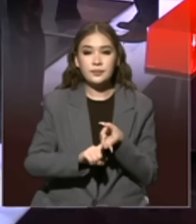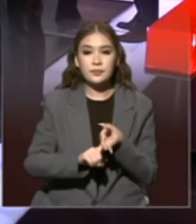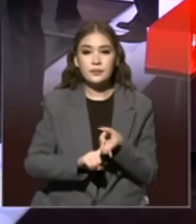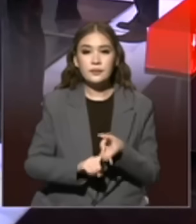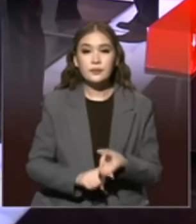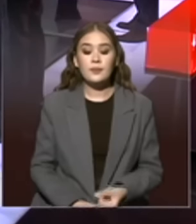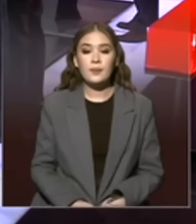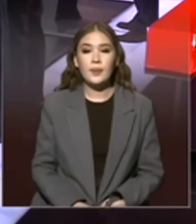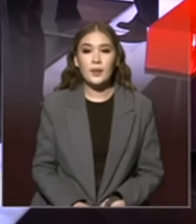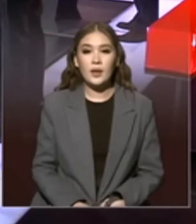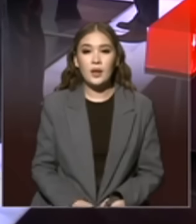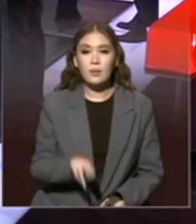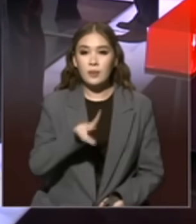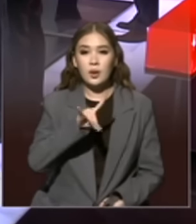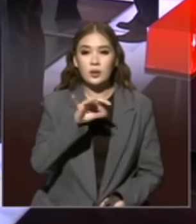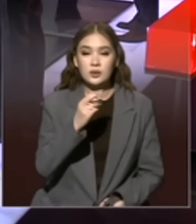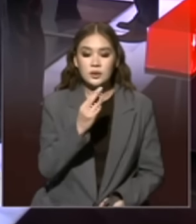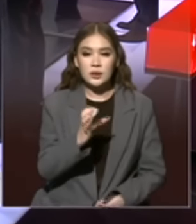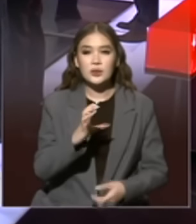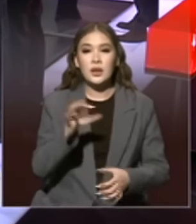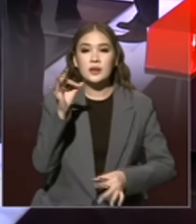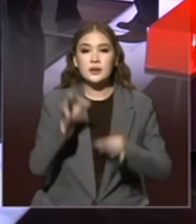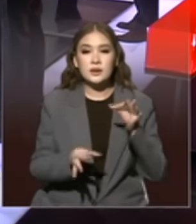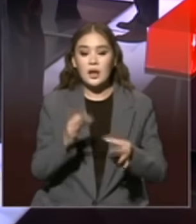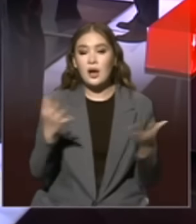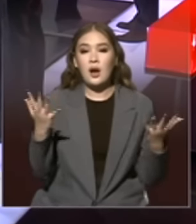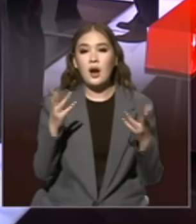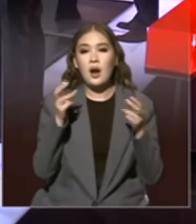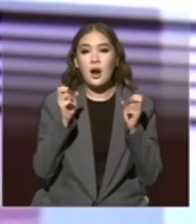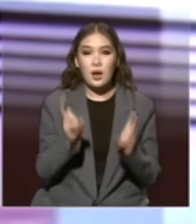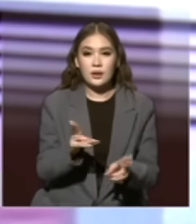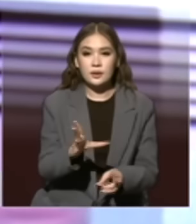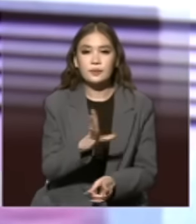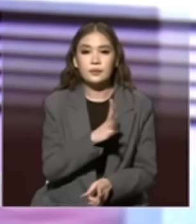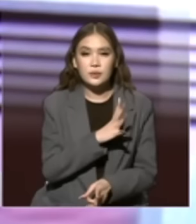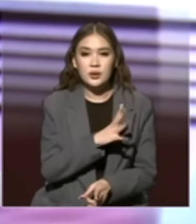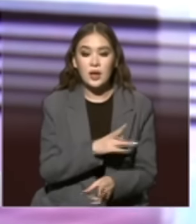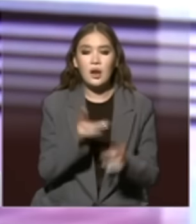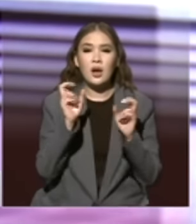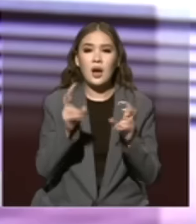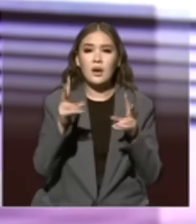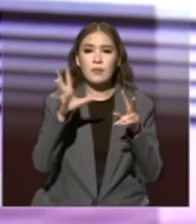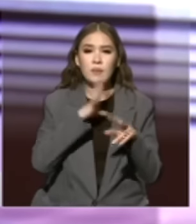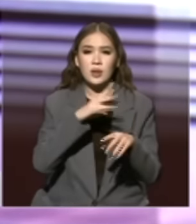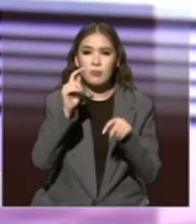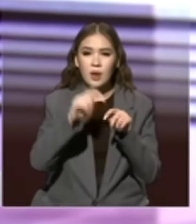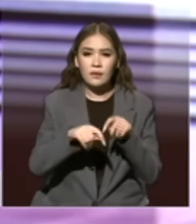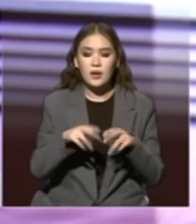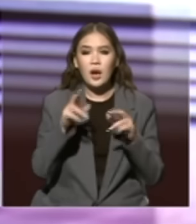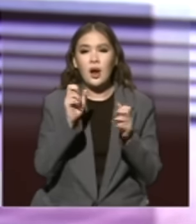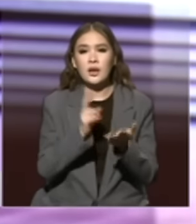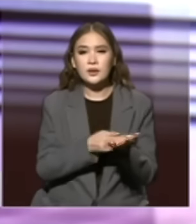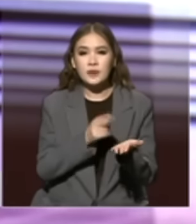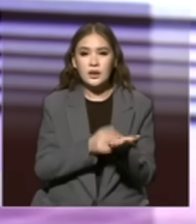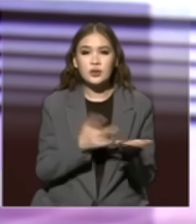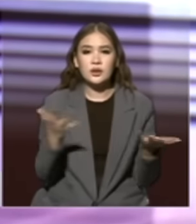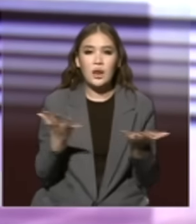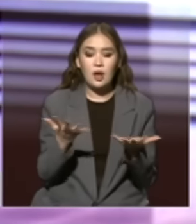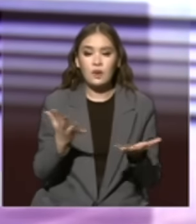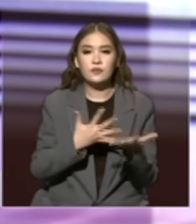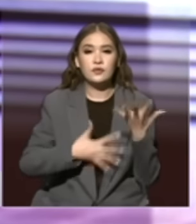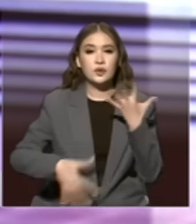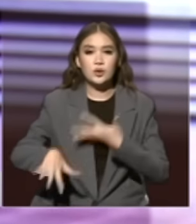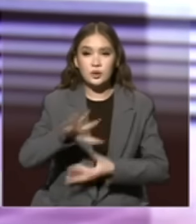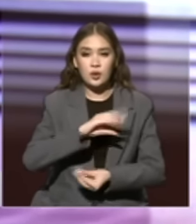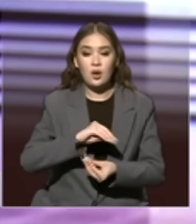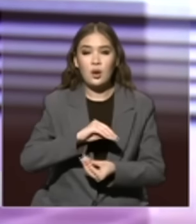мынау жаңағы процесс сот мәжілісінде қалай өрбіді, қалай тексерілді, қалай зерттелді. Сөйтіп